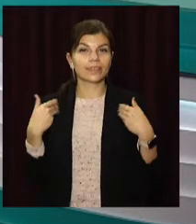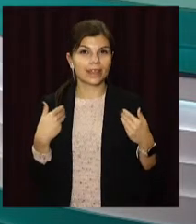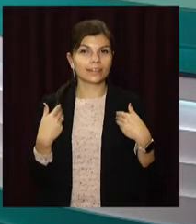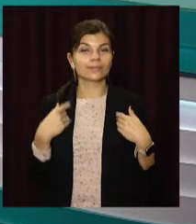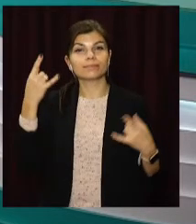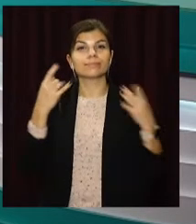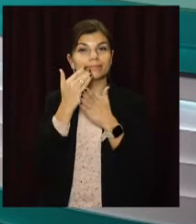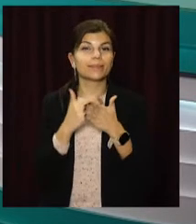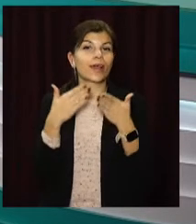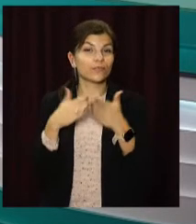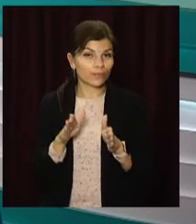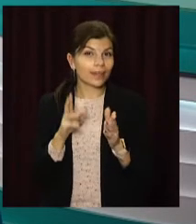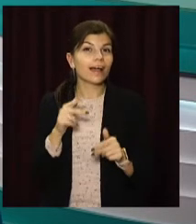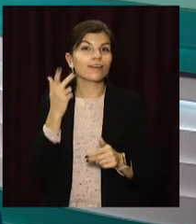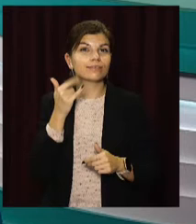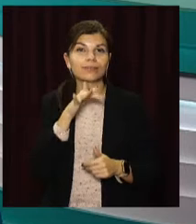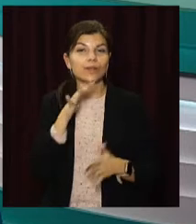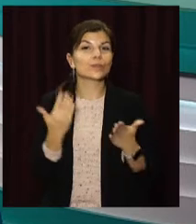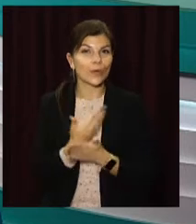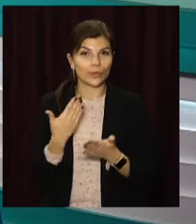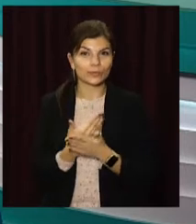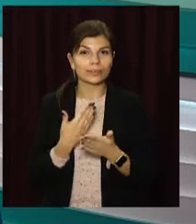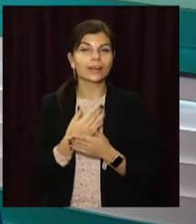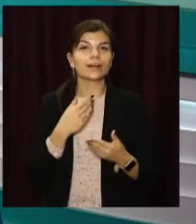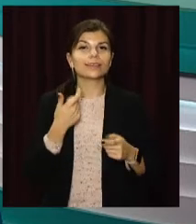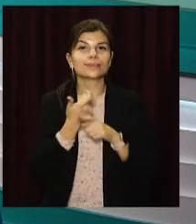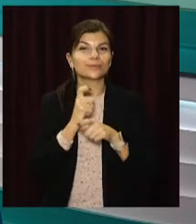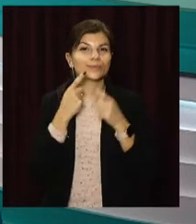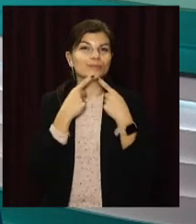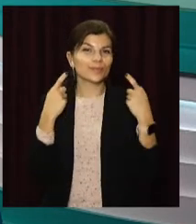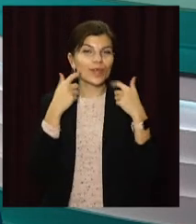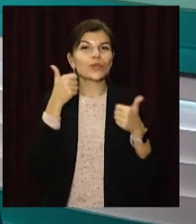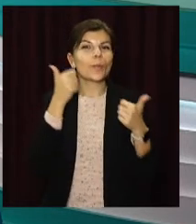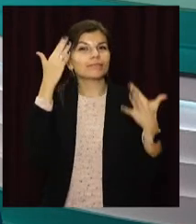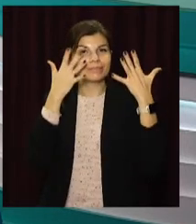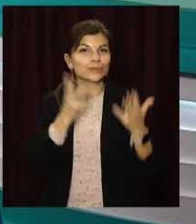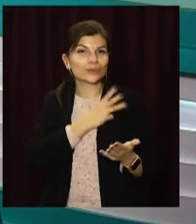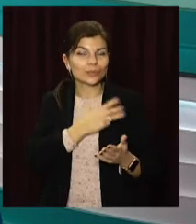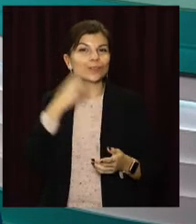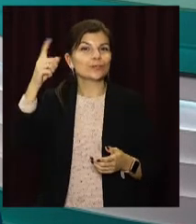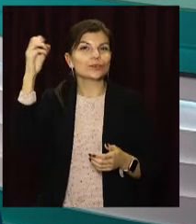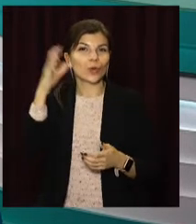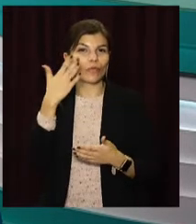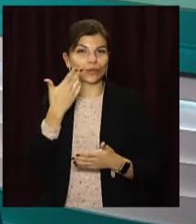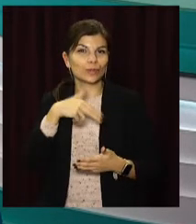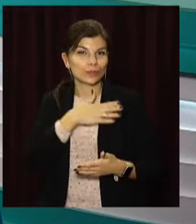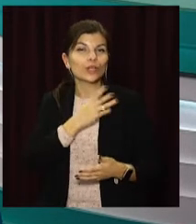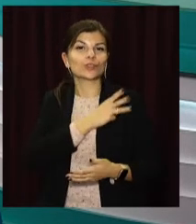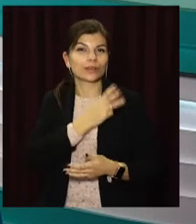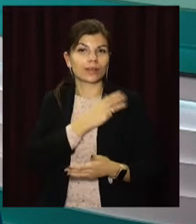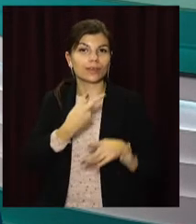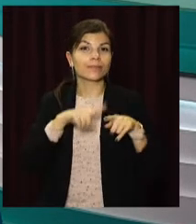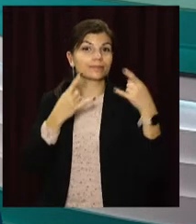Вітаю! З вами телеканал «Відкритий». Як завжди, о цій порі новини. Щирої посмішки, добрих думок та сонця в душі вам бажають Валерія Майна